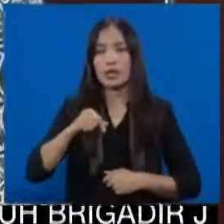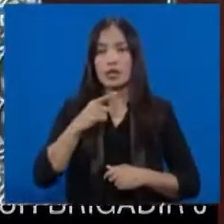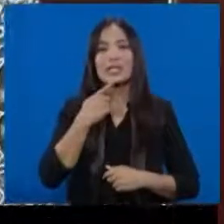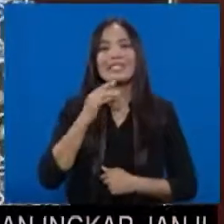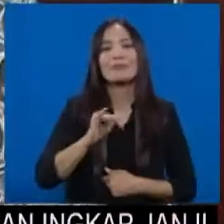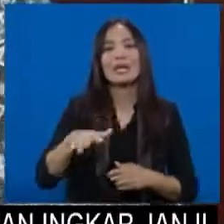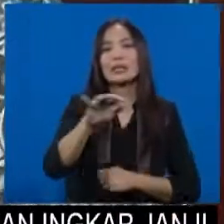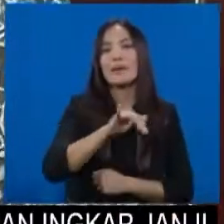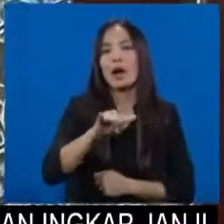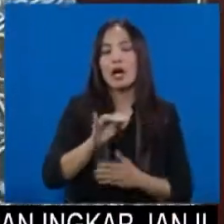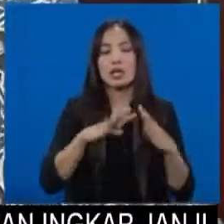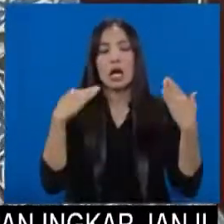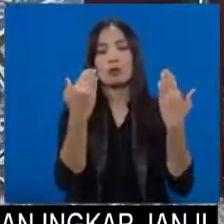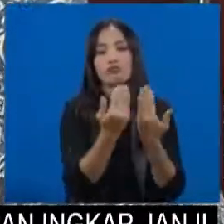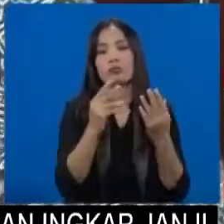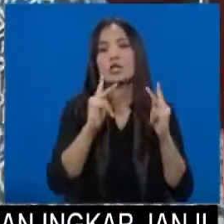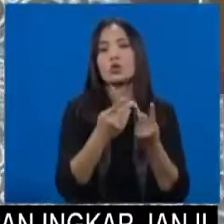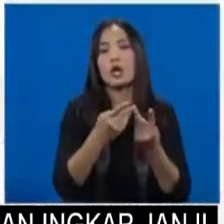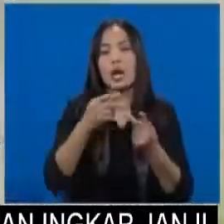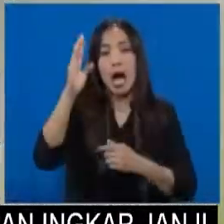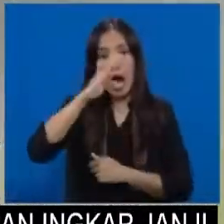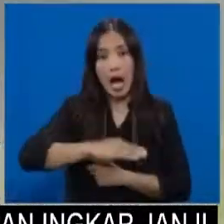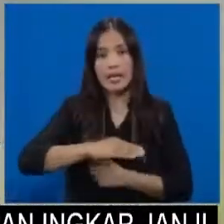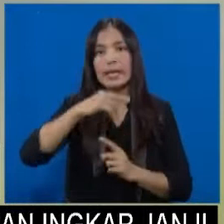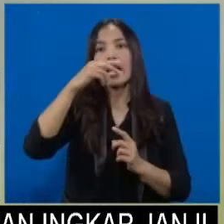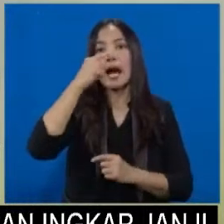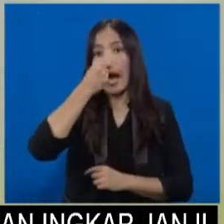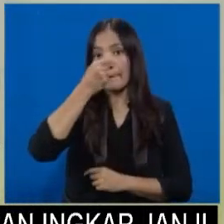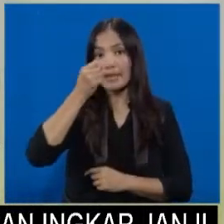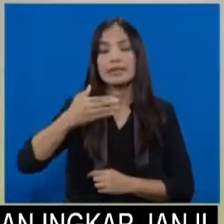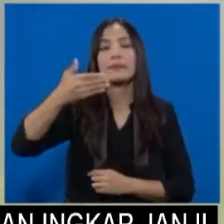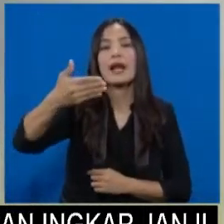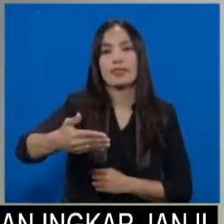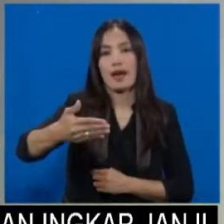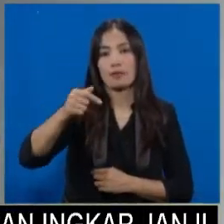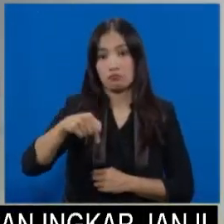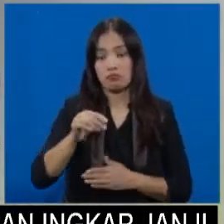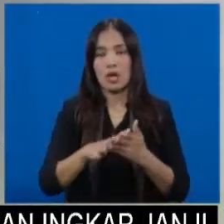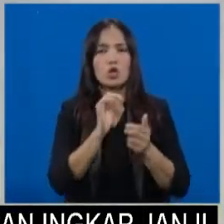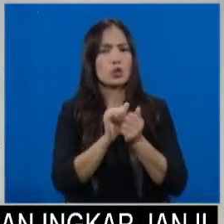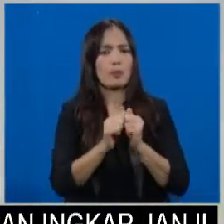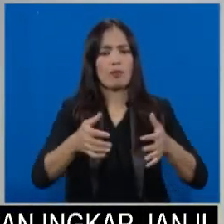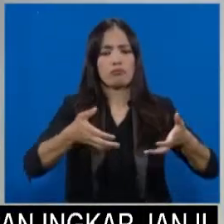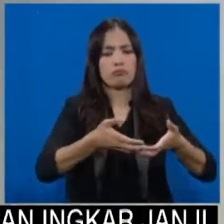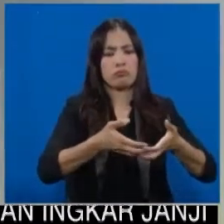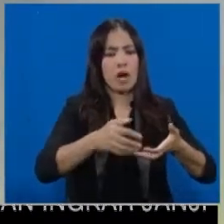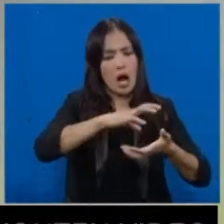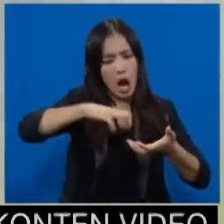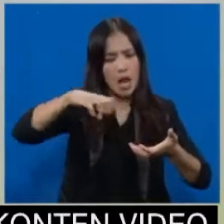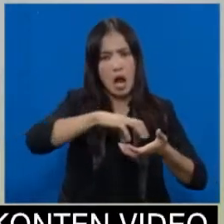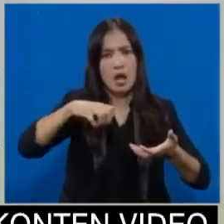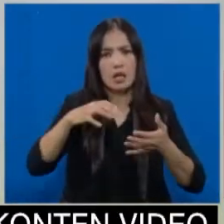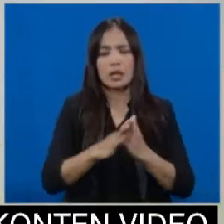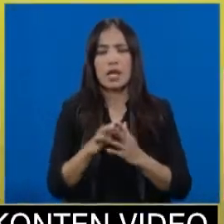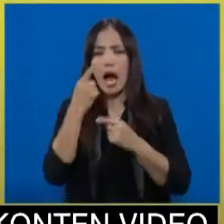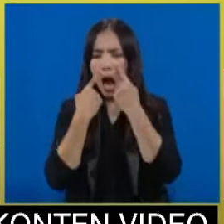dunia tragedi Kanjuruhan pada Kamis 20 Oktober mendatang. Ekshumasi dilakukan untuk mengetahui penyebab kematian dan kandungan gas air